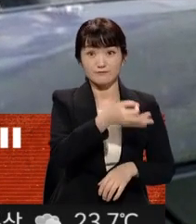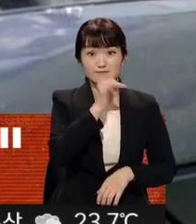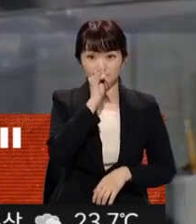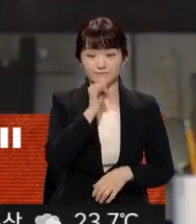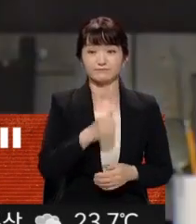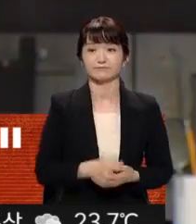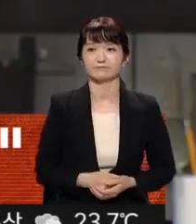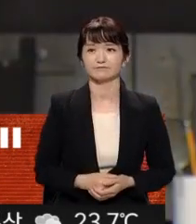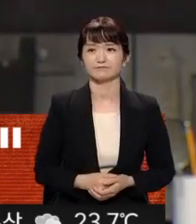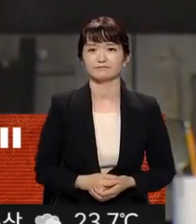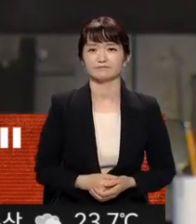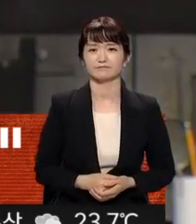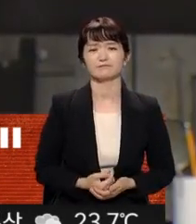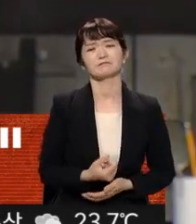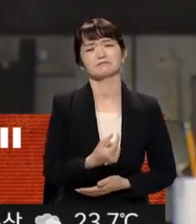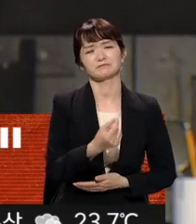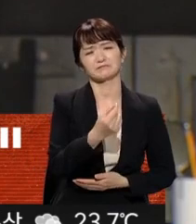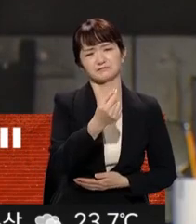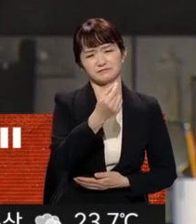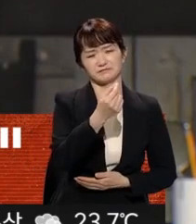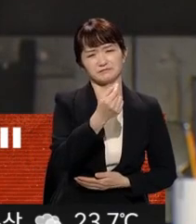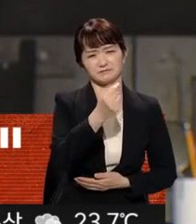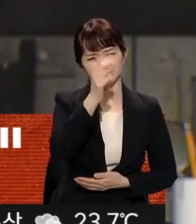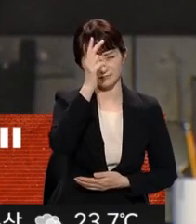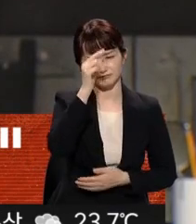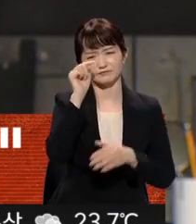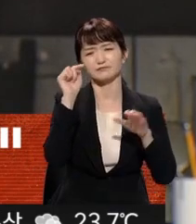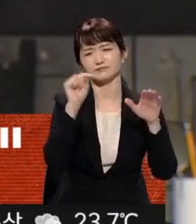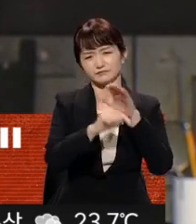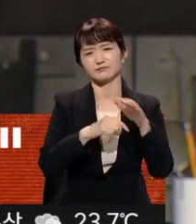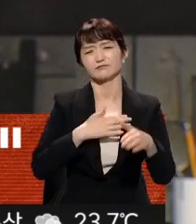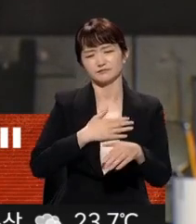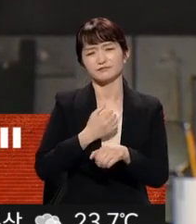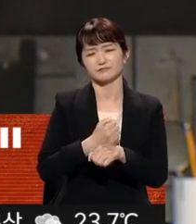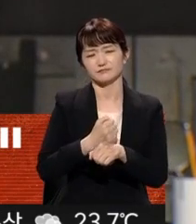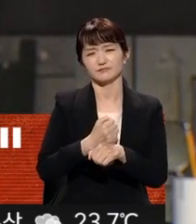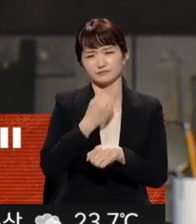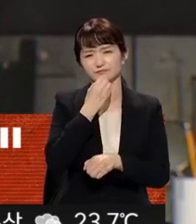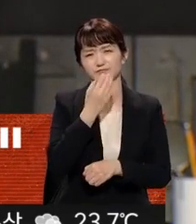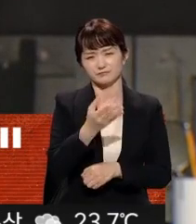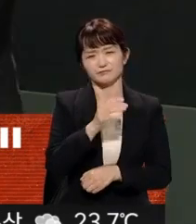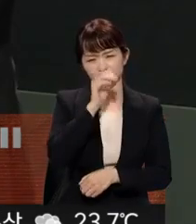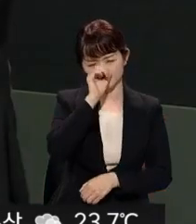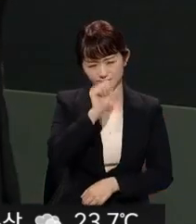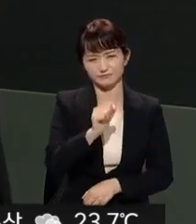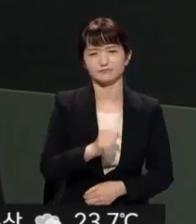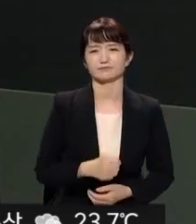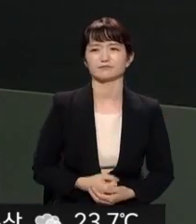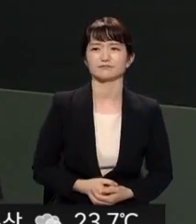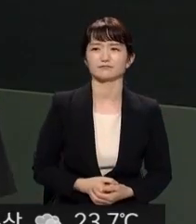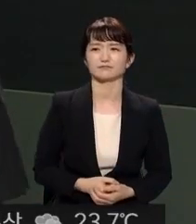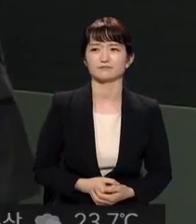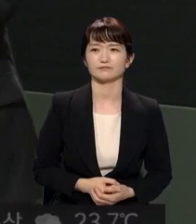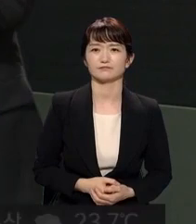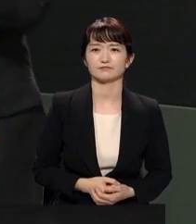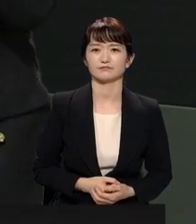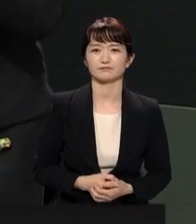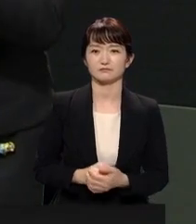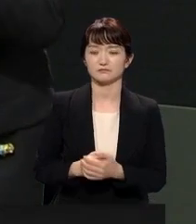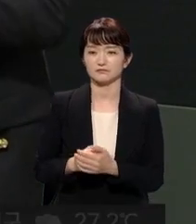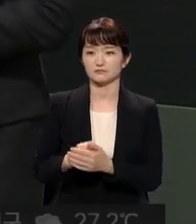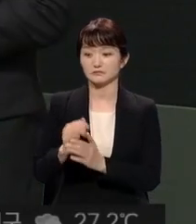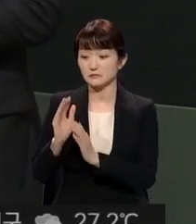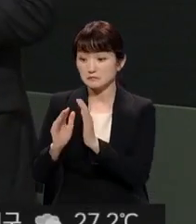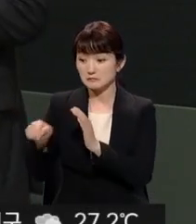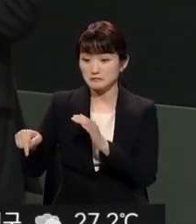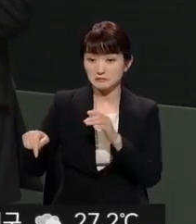있으니까요 빨리 가셔 가지고 내가 했다라고 말씀하는게 좋을 듯합니다 승연이 말씀하신 것처럼 그걸 뭐 풀밭에 버리려고